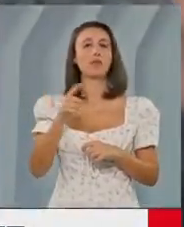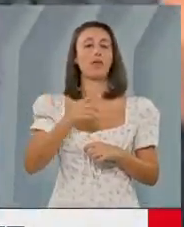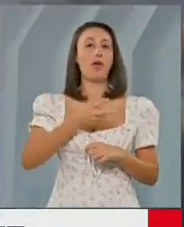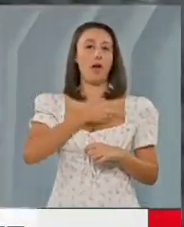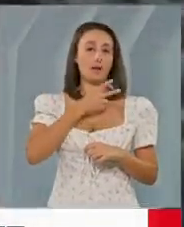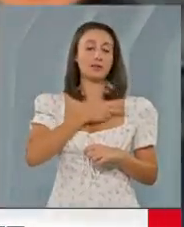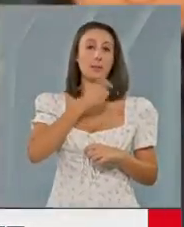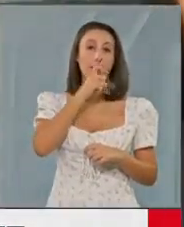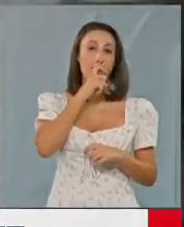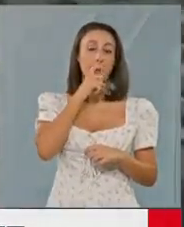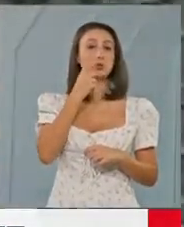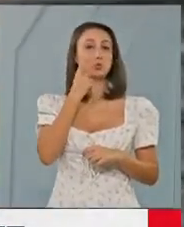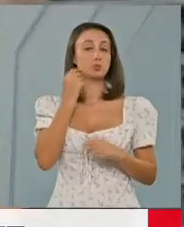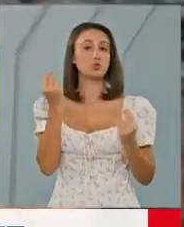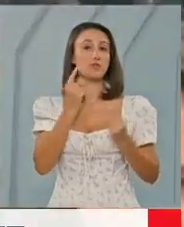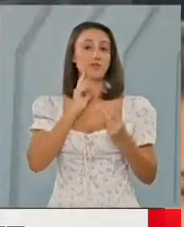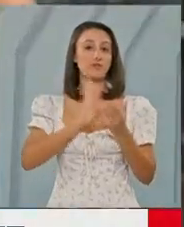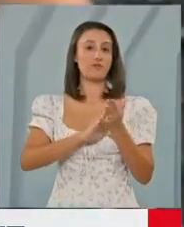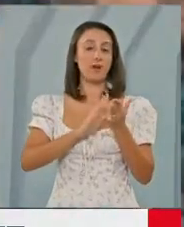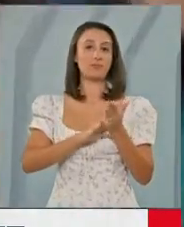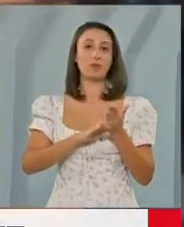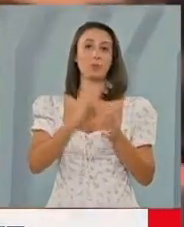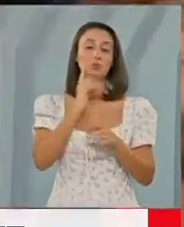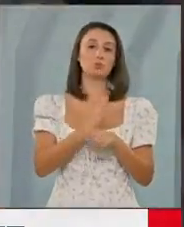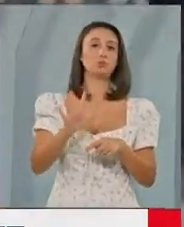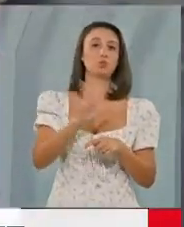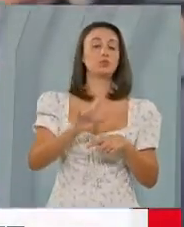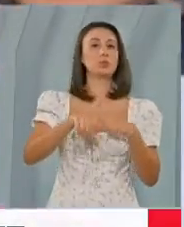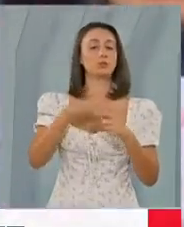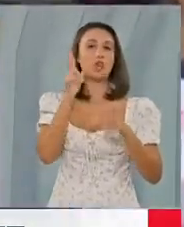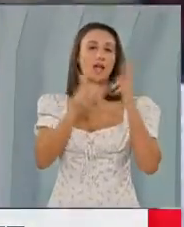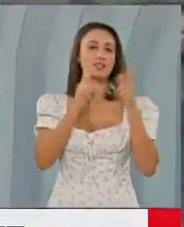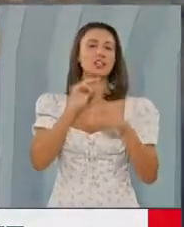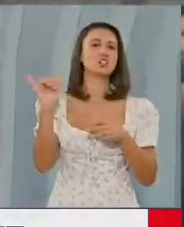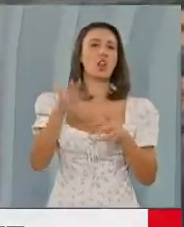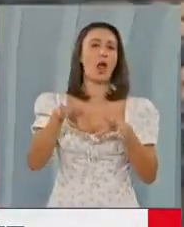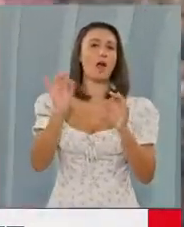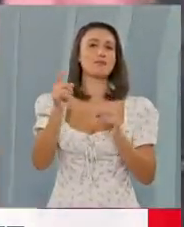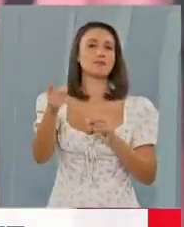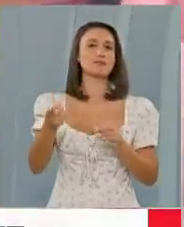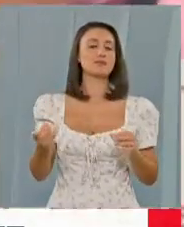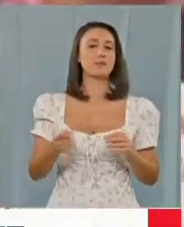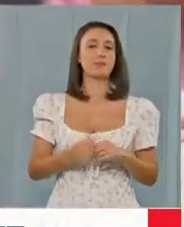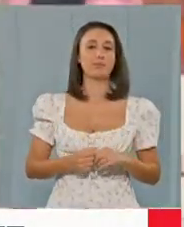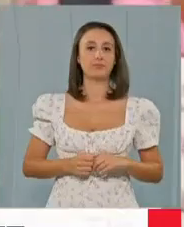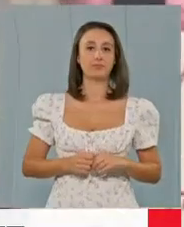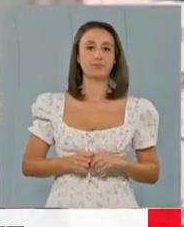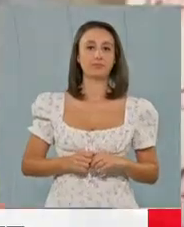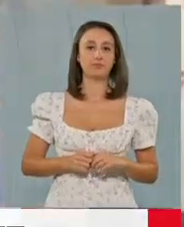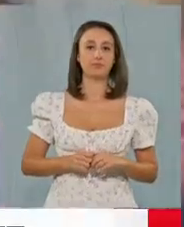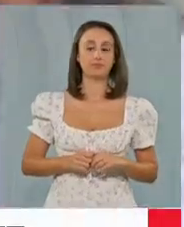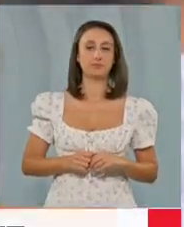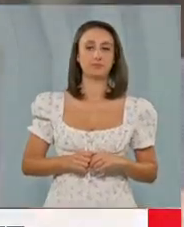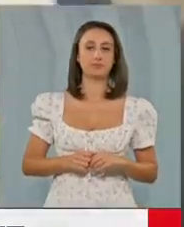a fost arestat sub suspiciunea unei infracțiuni de ordine publică după ce a strigat cine l-a ales în timpul unei ceremonii de proclamare a